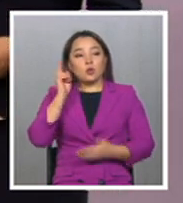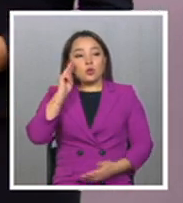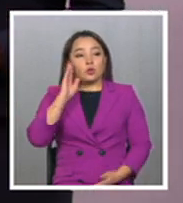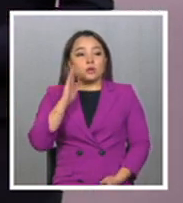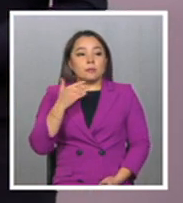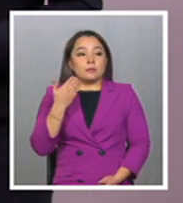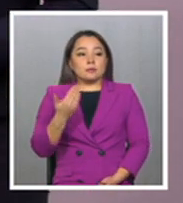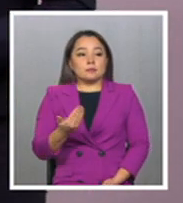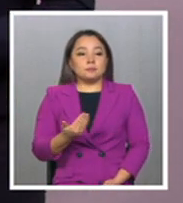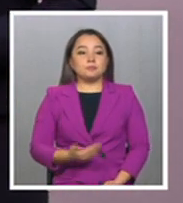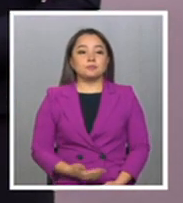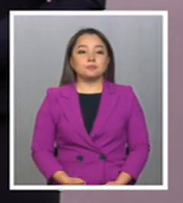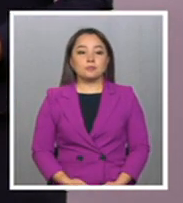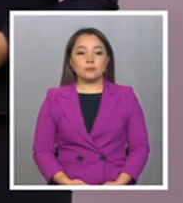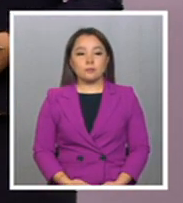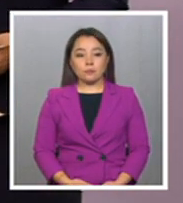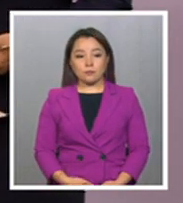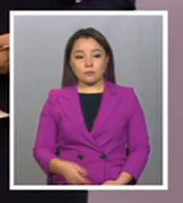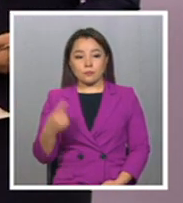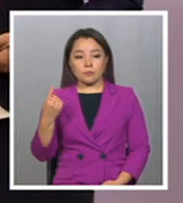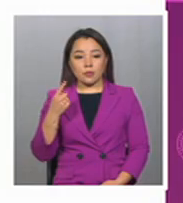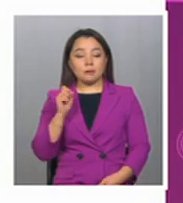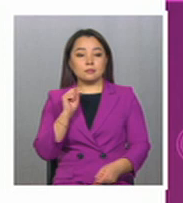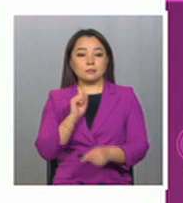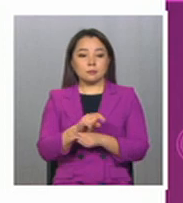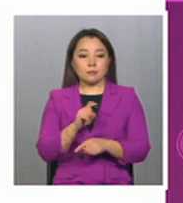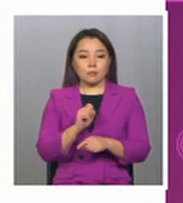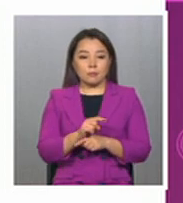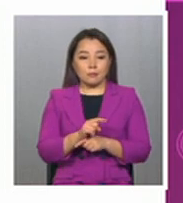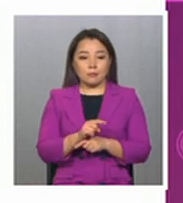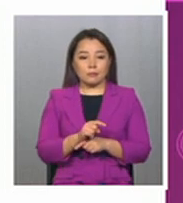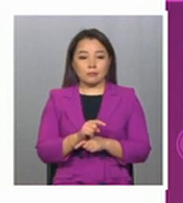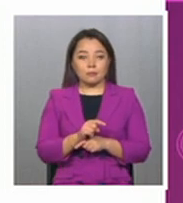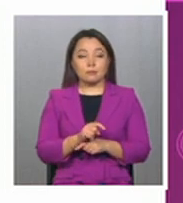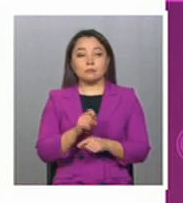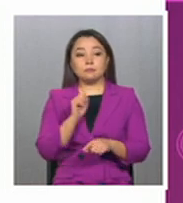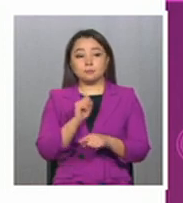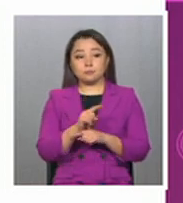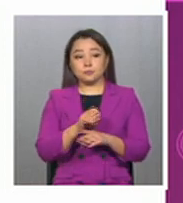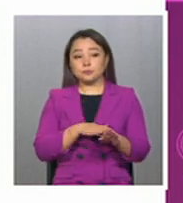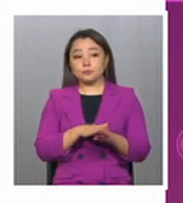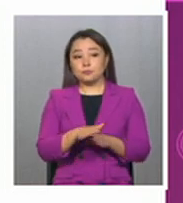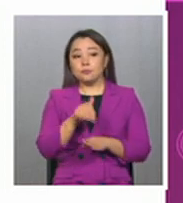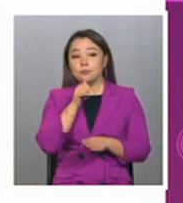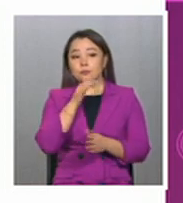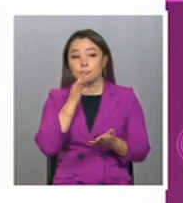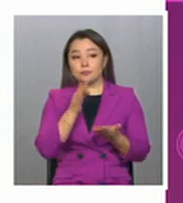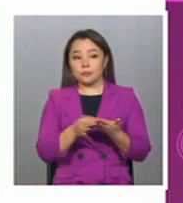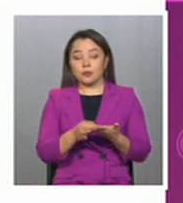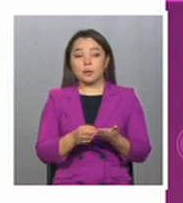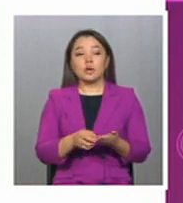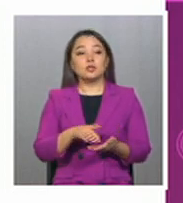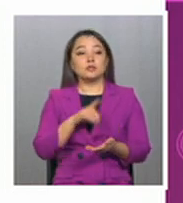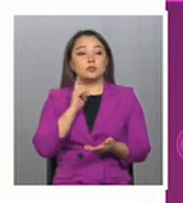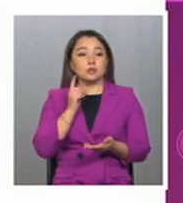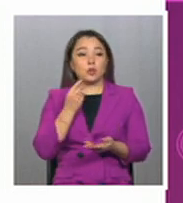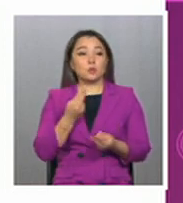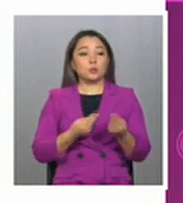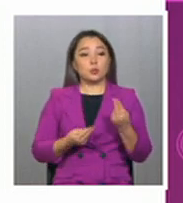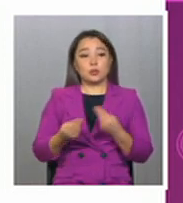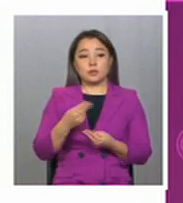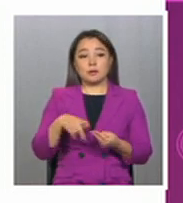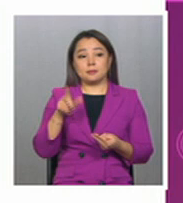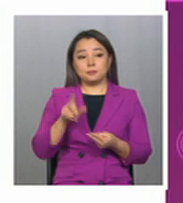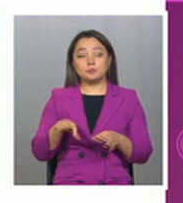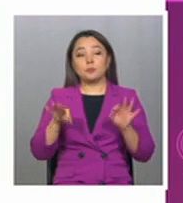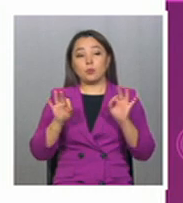үйренесіңдер. Бірінші тапсырма. Тапсырманы орындаңдар. Жас суретшіде